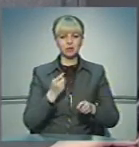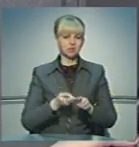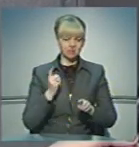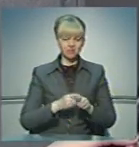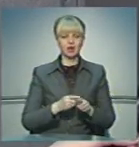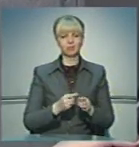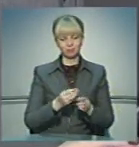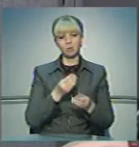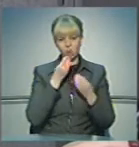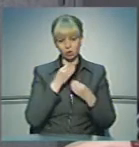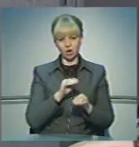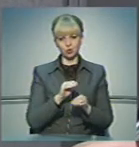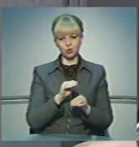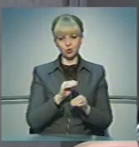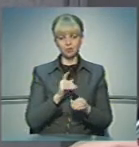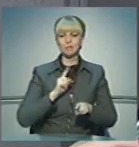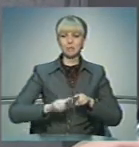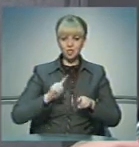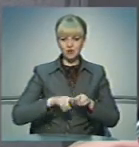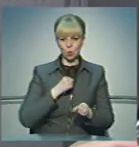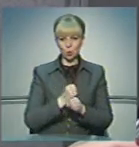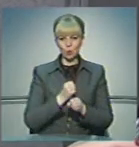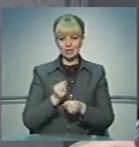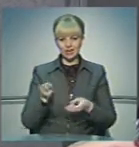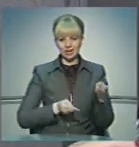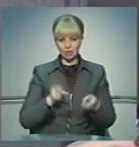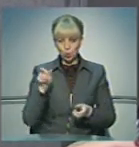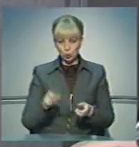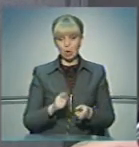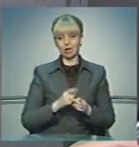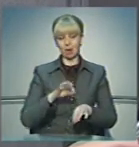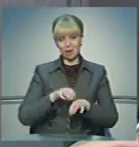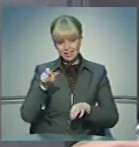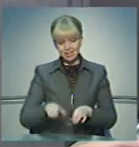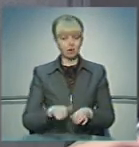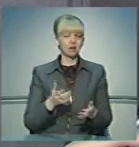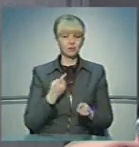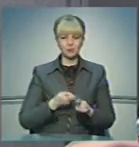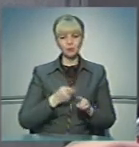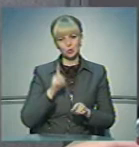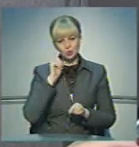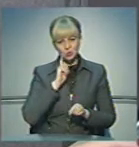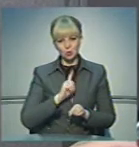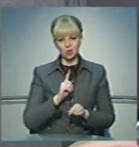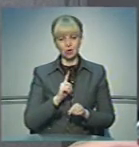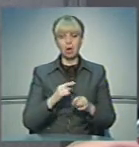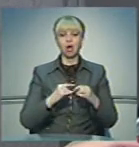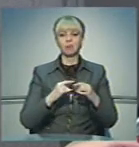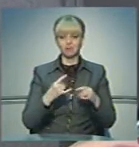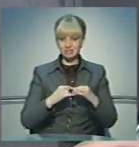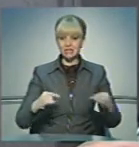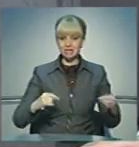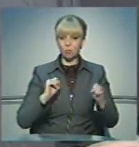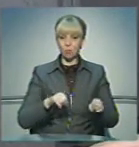значно покращує і пришвидшує роботу хірурга. І для пацієнта це дуже зручно, тому що стіл